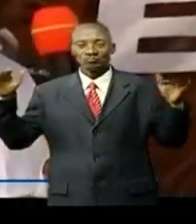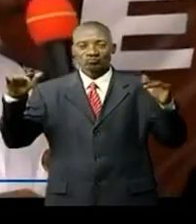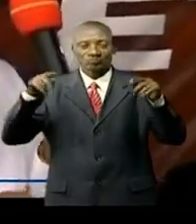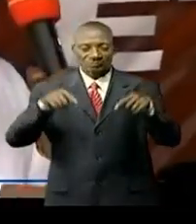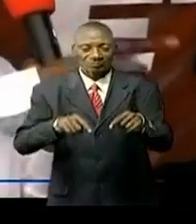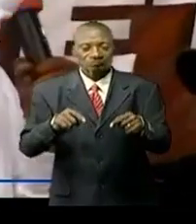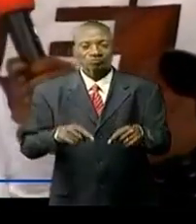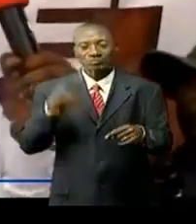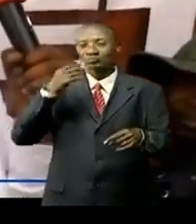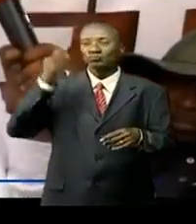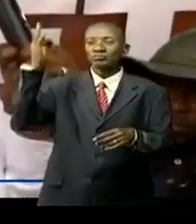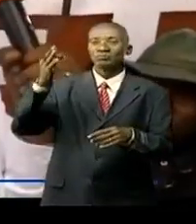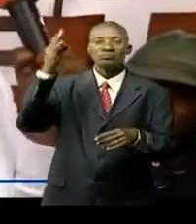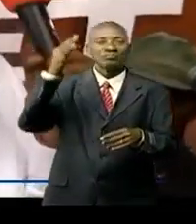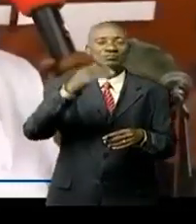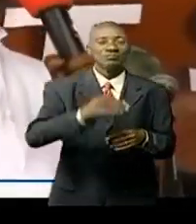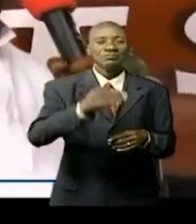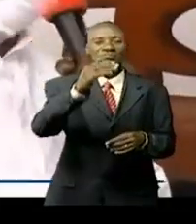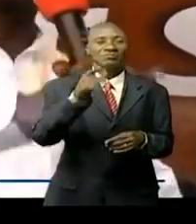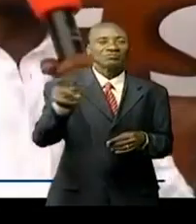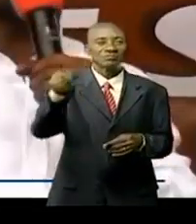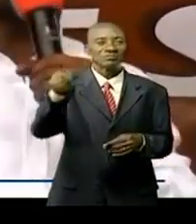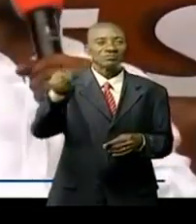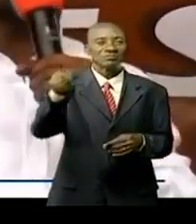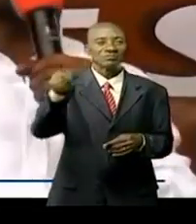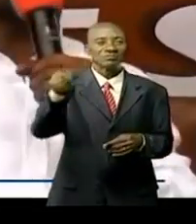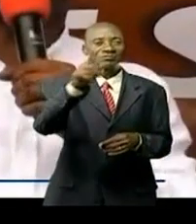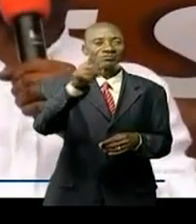nos applaudissements, surtout pour ces